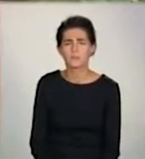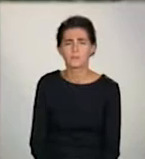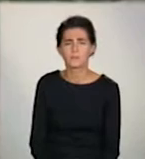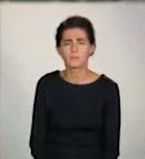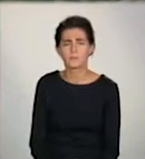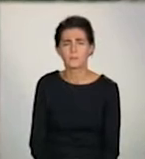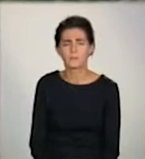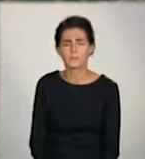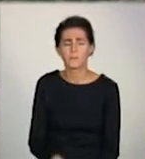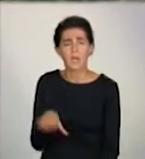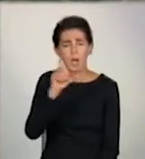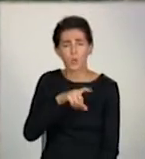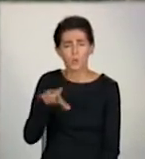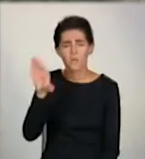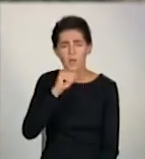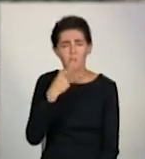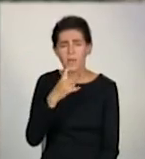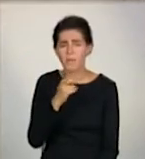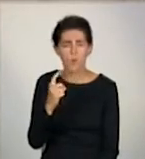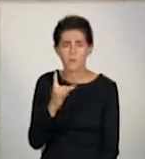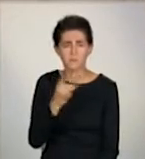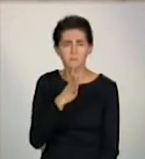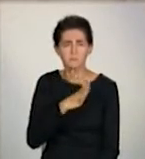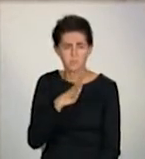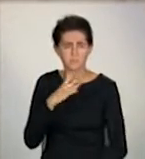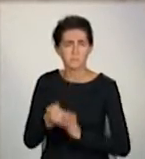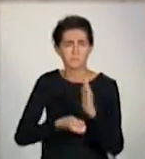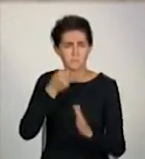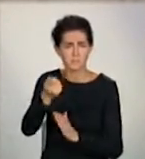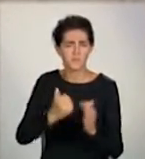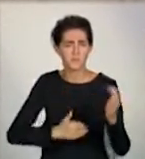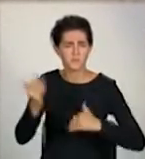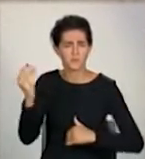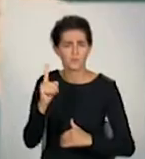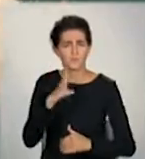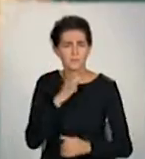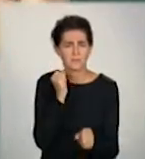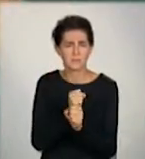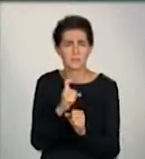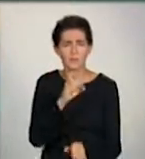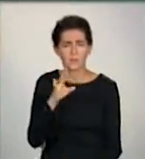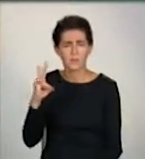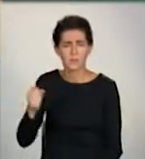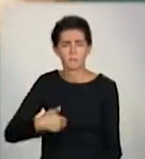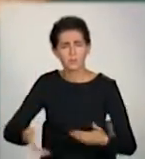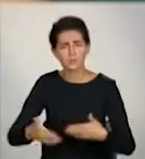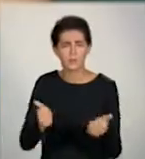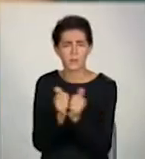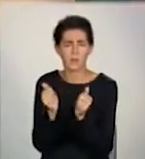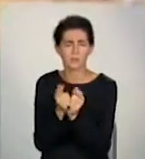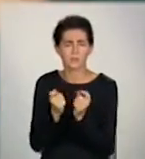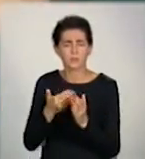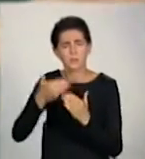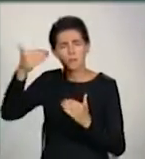сбоку. Мешканцы кажуть, неодноразово зверталися до чиновників. Где-то здесь, чтобы была зона пешеходная, вот в этих местах, чуть-чуть